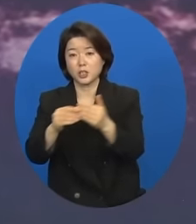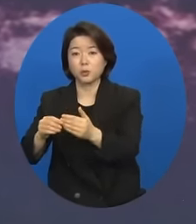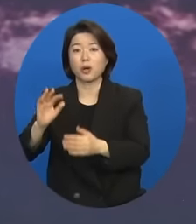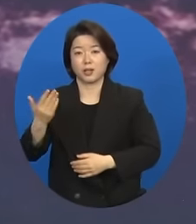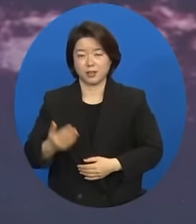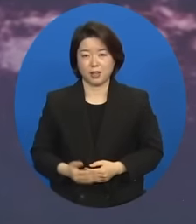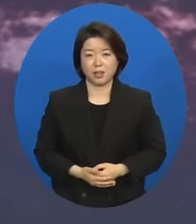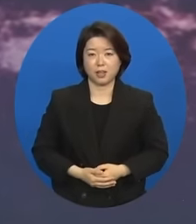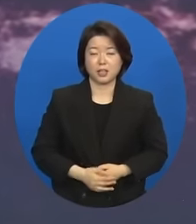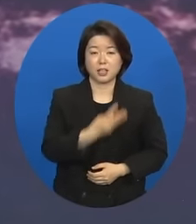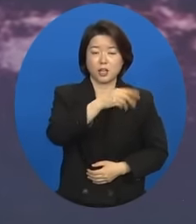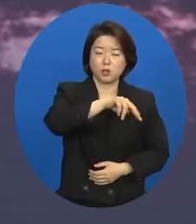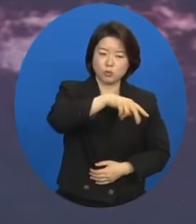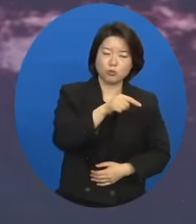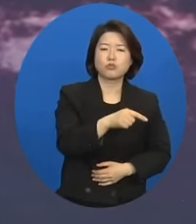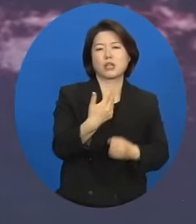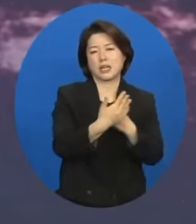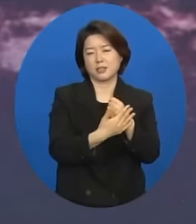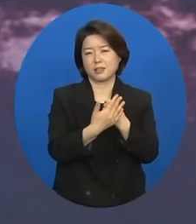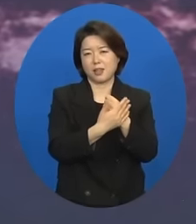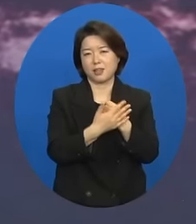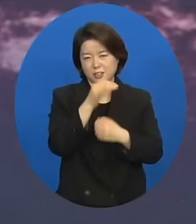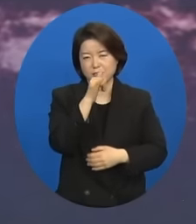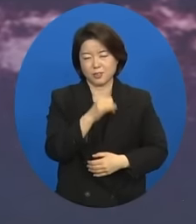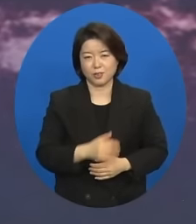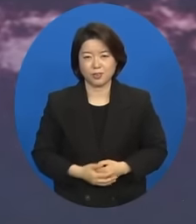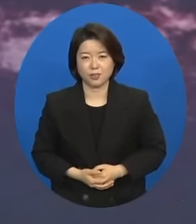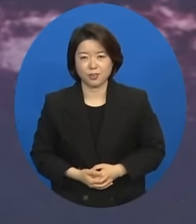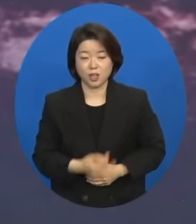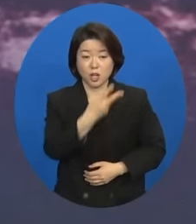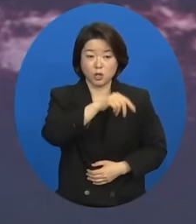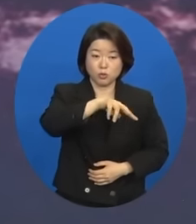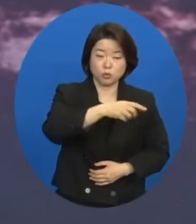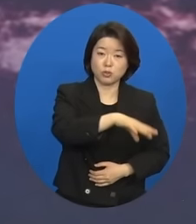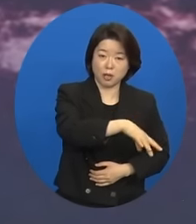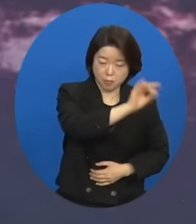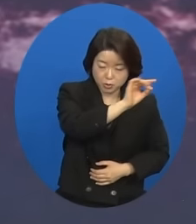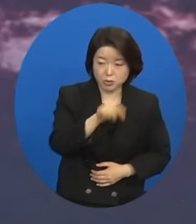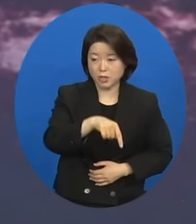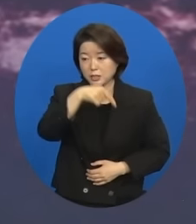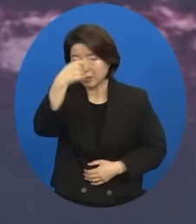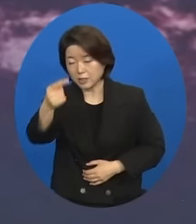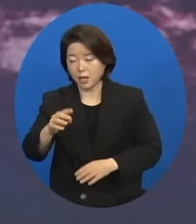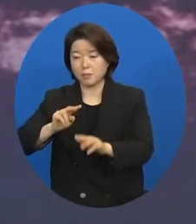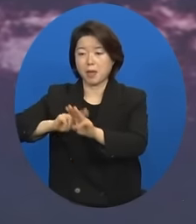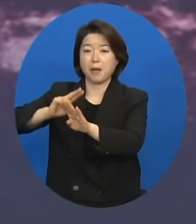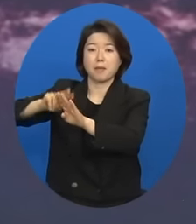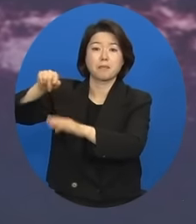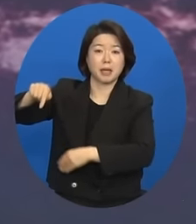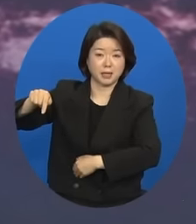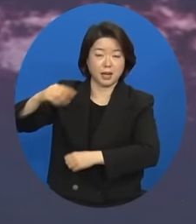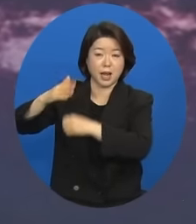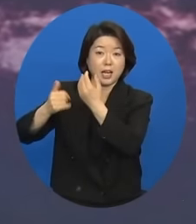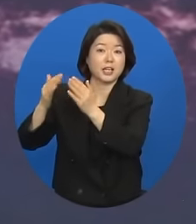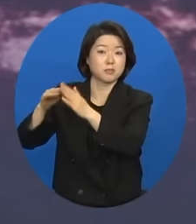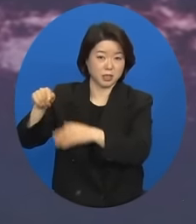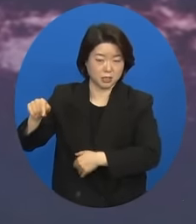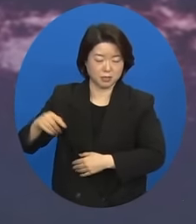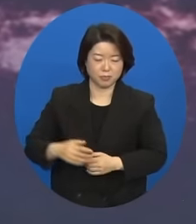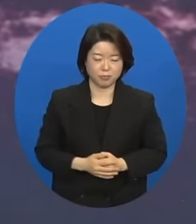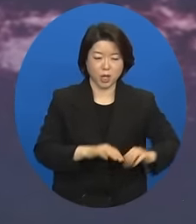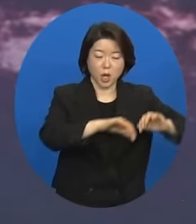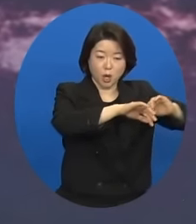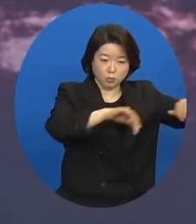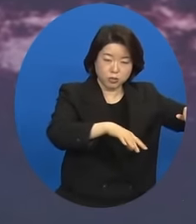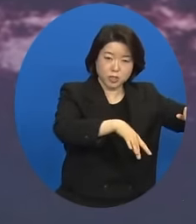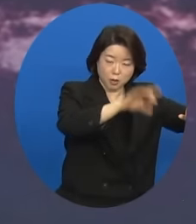루스의 역설적인 은혜입니다 그래서 루스가 먼저고 배들이 그 다음 불리와 떠남이 먼저고 만남과